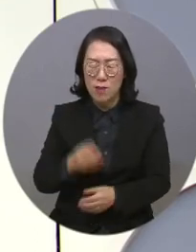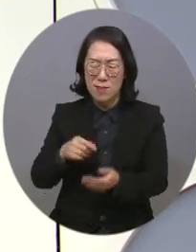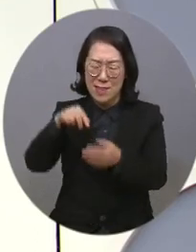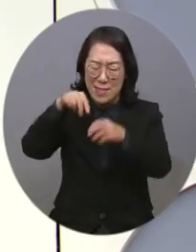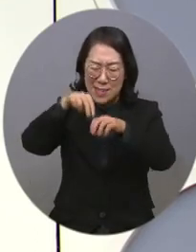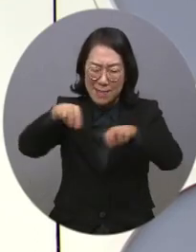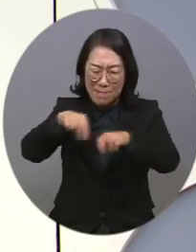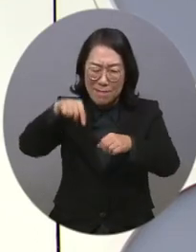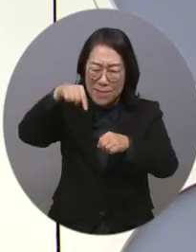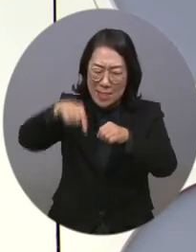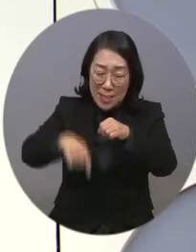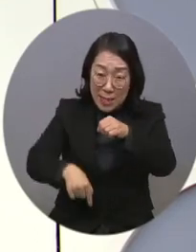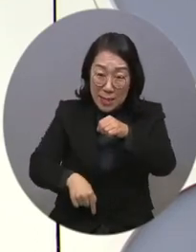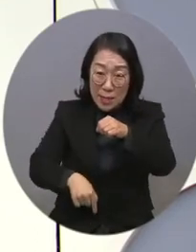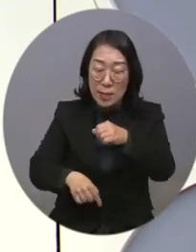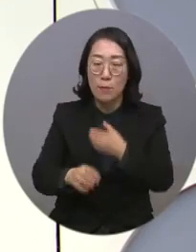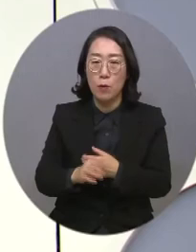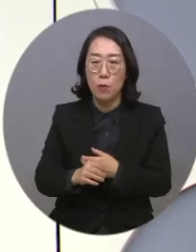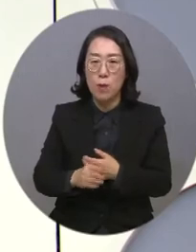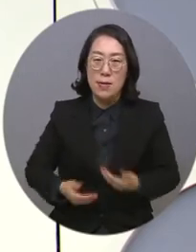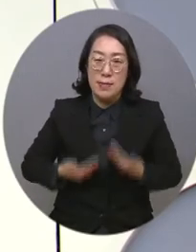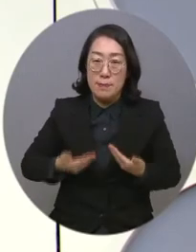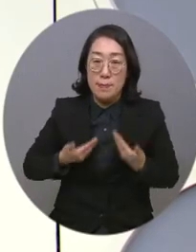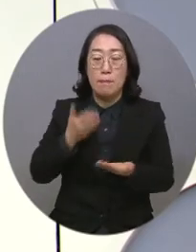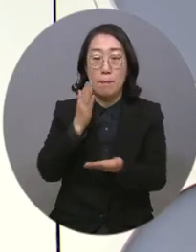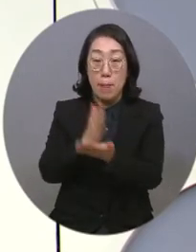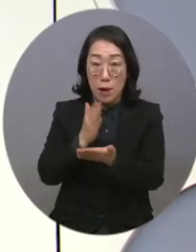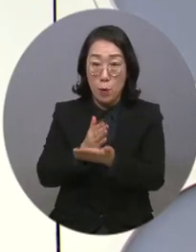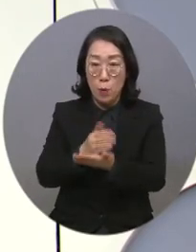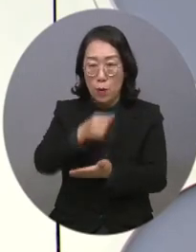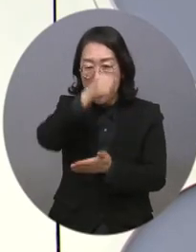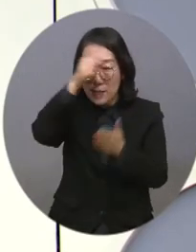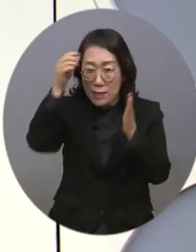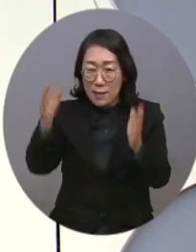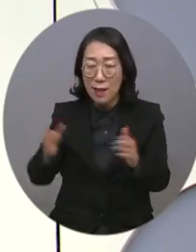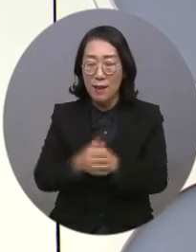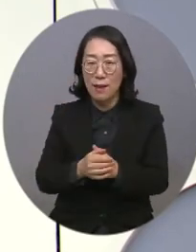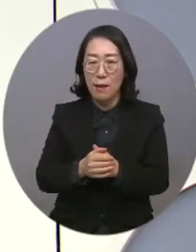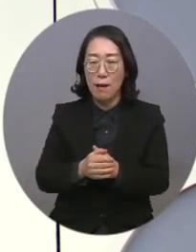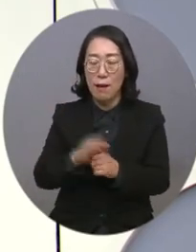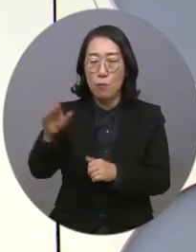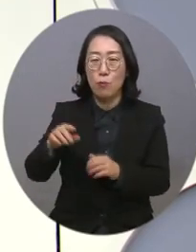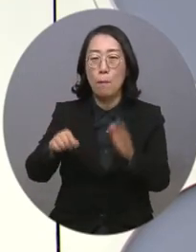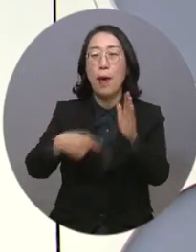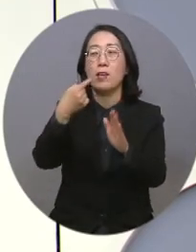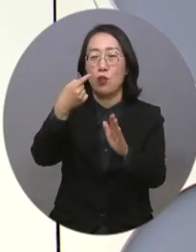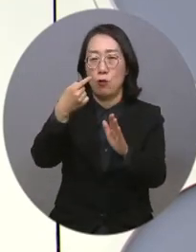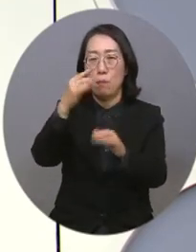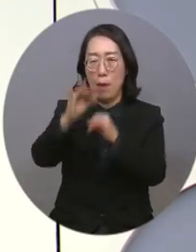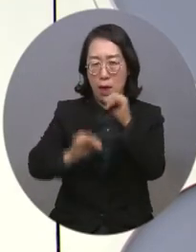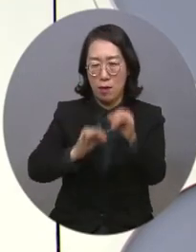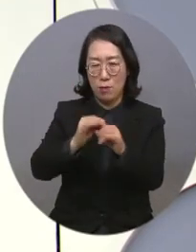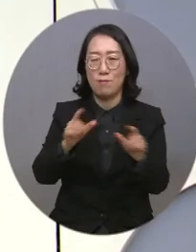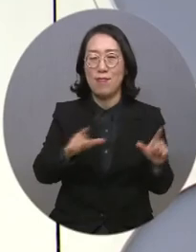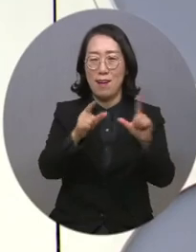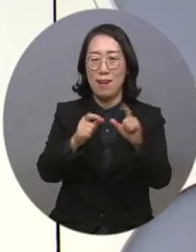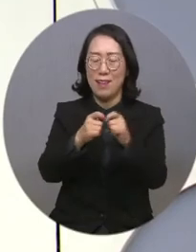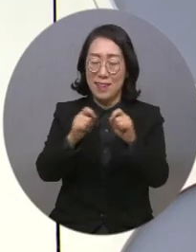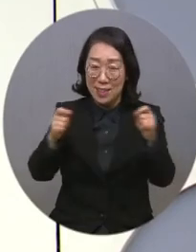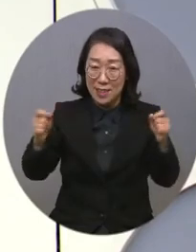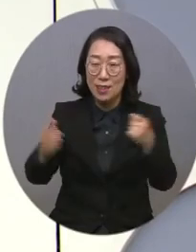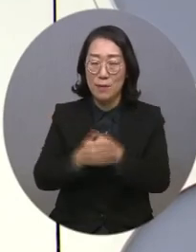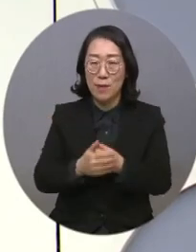끝까지 팔면 절대 조바심을 가지지 말고 예, 인생이란 것이 요즘 앞으로 100년까지 사지 않습니까? 워낙 긴 인생이기 때문에 절대